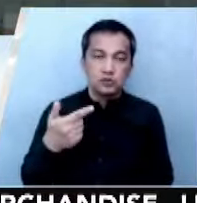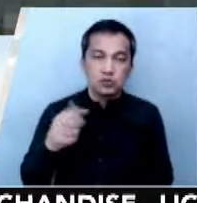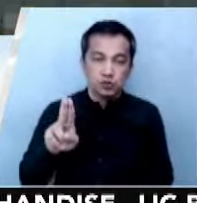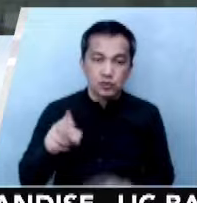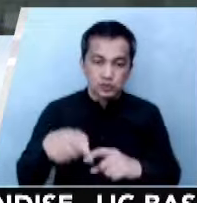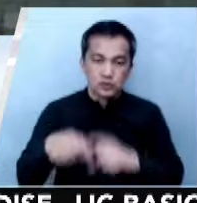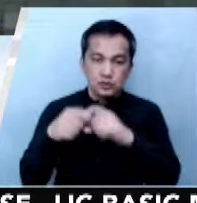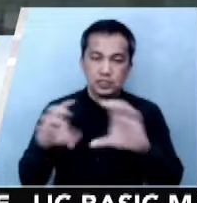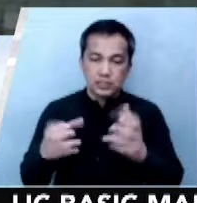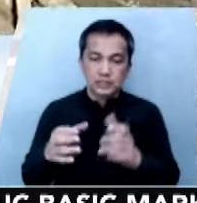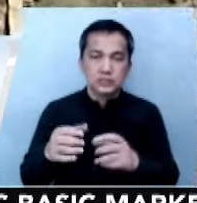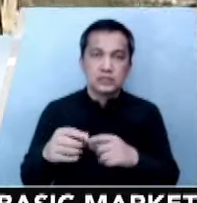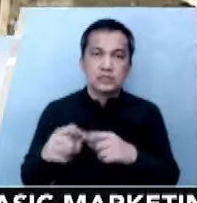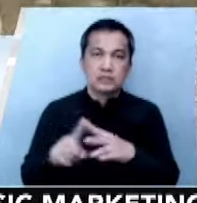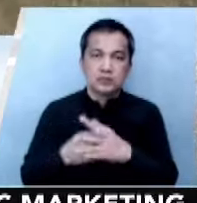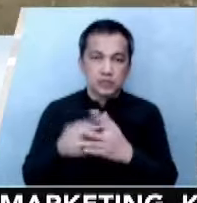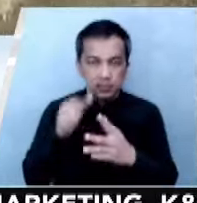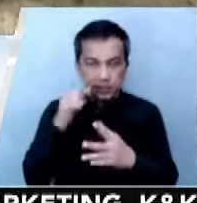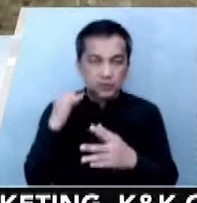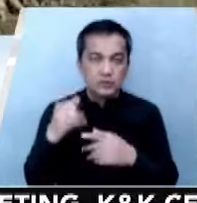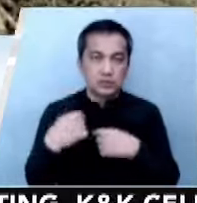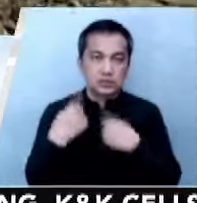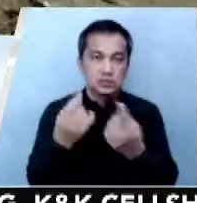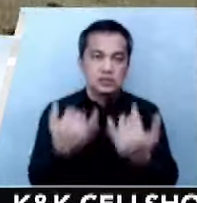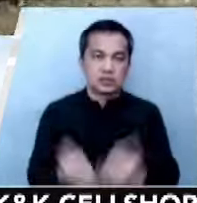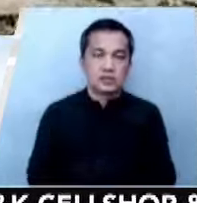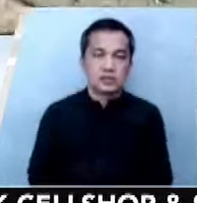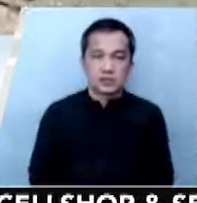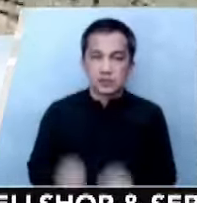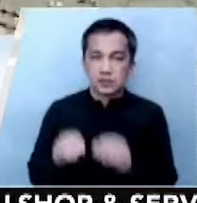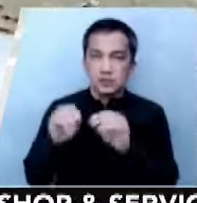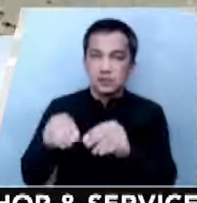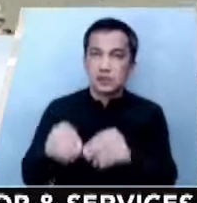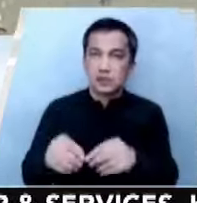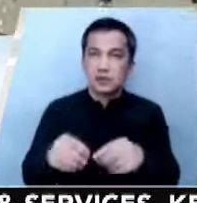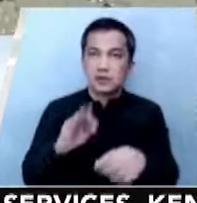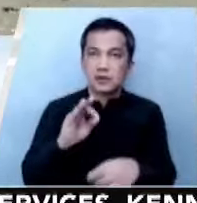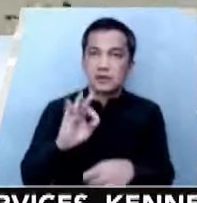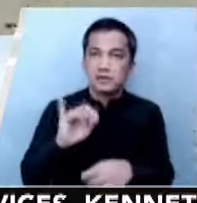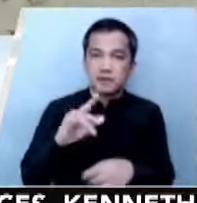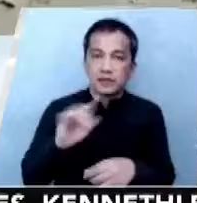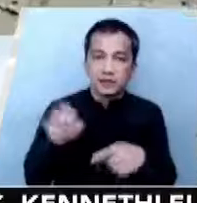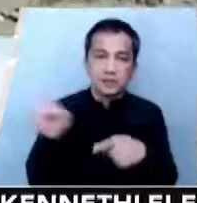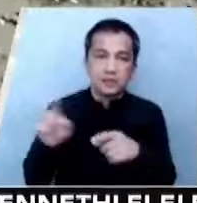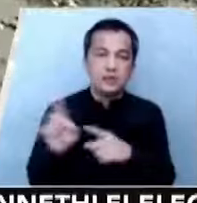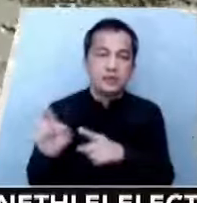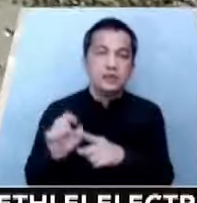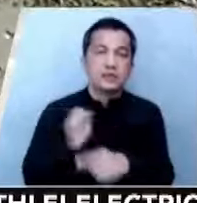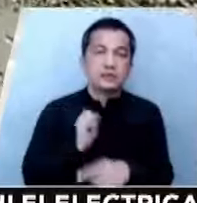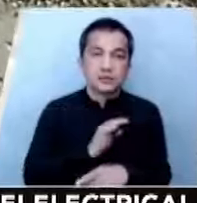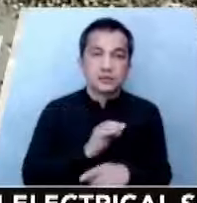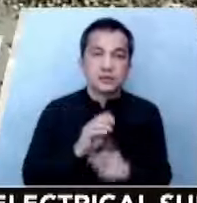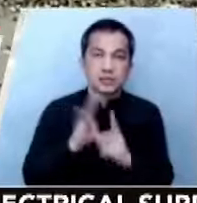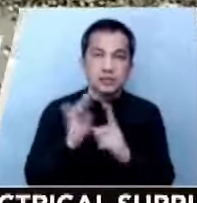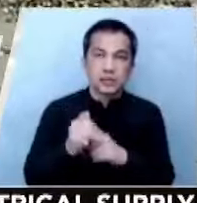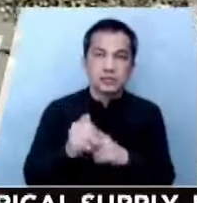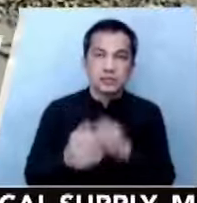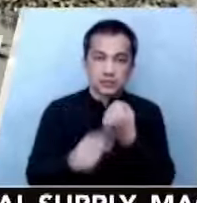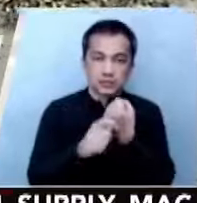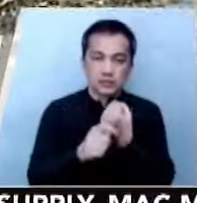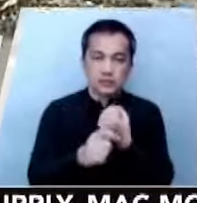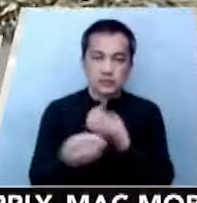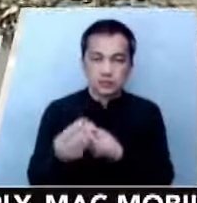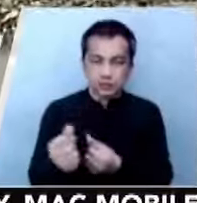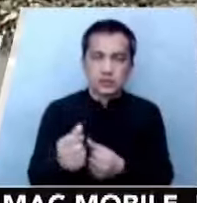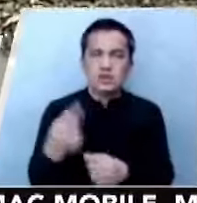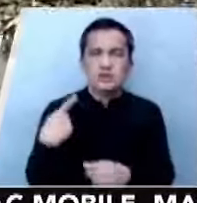kahapon hanggang ngayong araw. Agad naglagay nitong mga sheet pile yung mga kaunin ng Barangay Dampalit bilang pansamantalang solusyon. Meron pa rin kaunting tubig